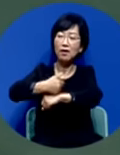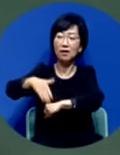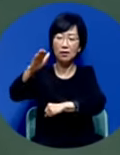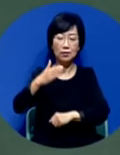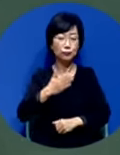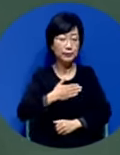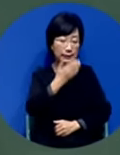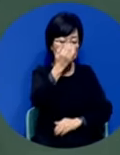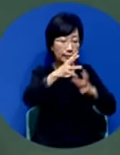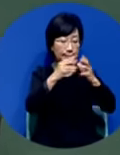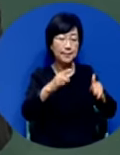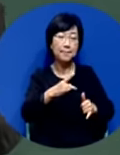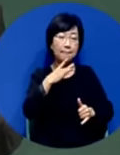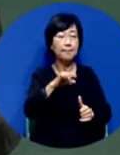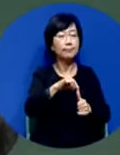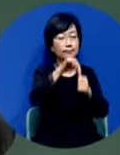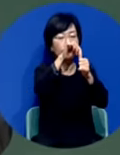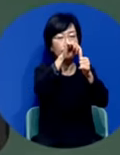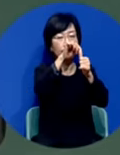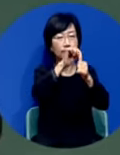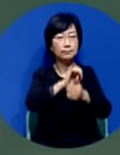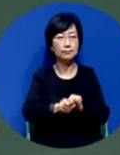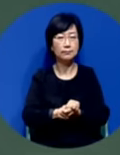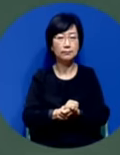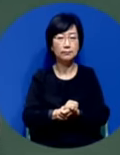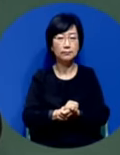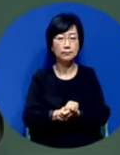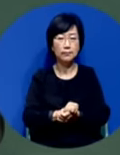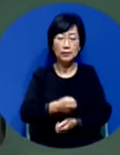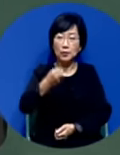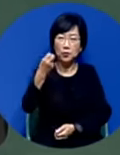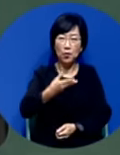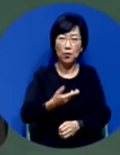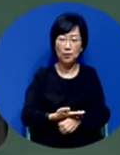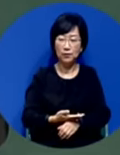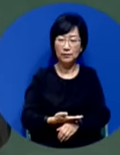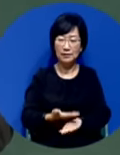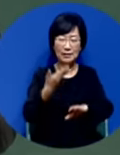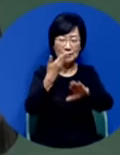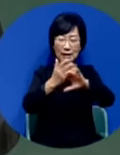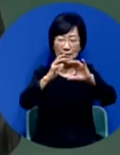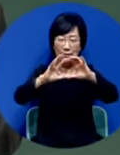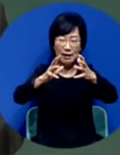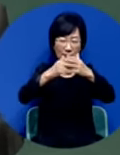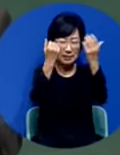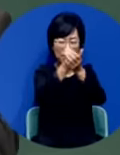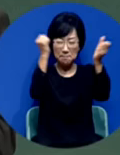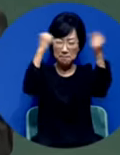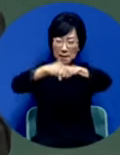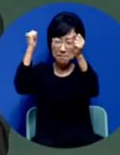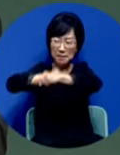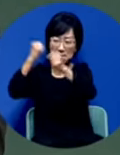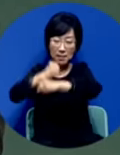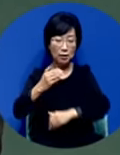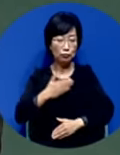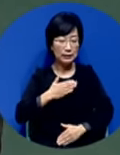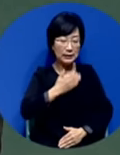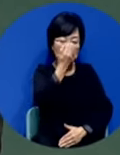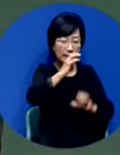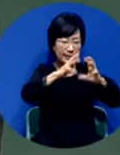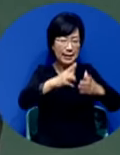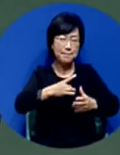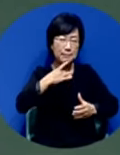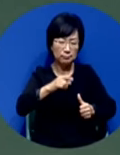그리고 모든 나라를 때려부수고 우리나라를 세울 메시아 그리스도 온다. 깨달은 거요.